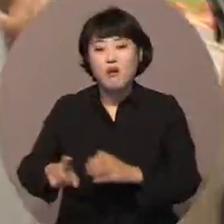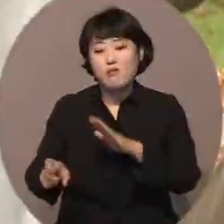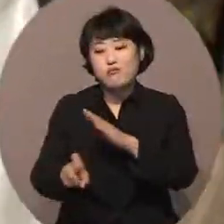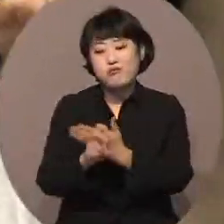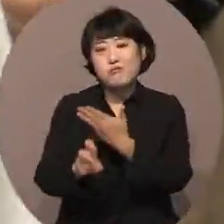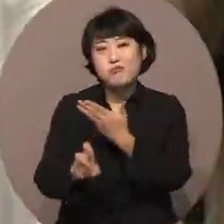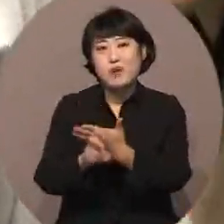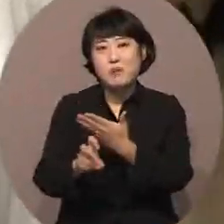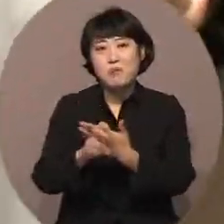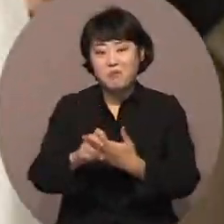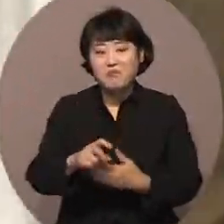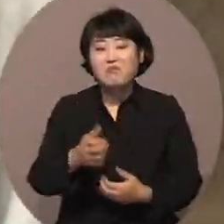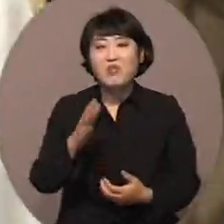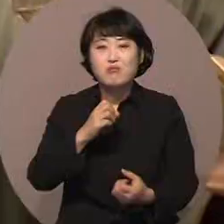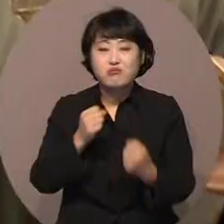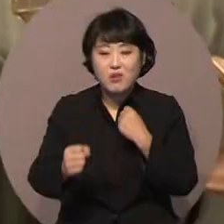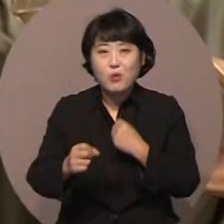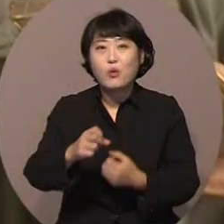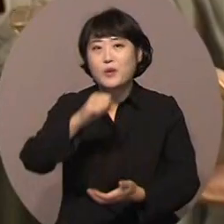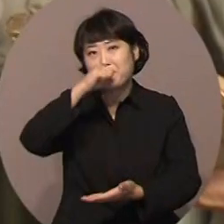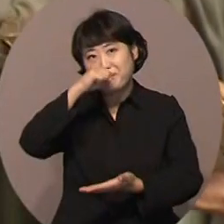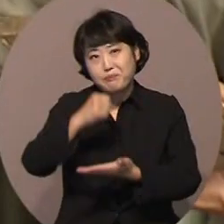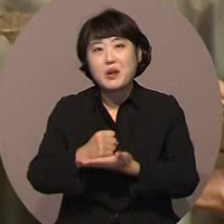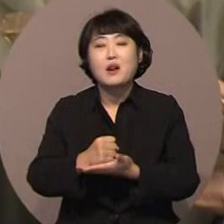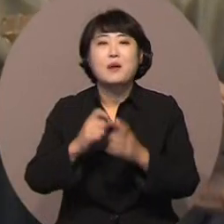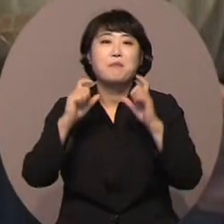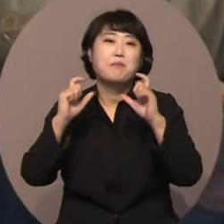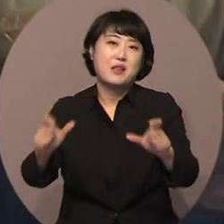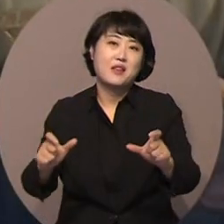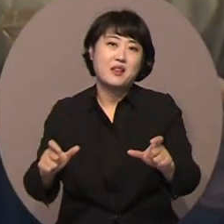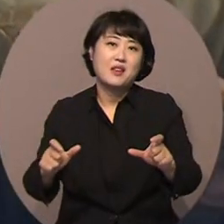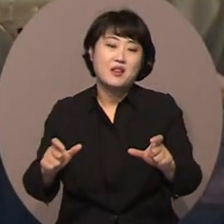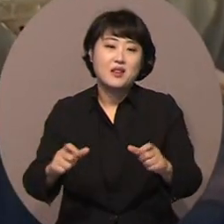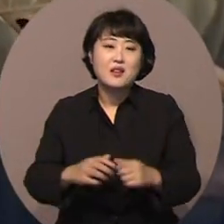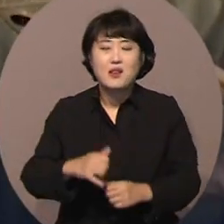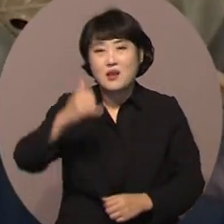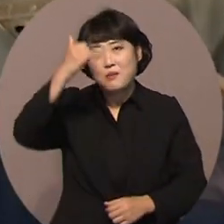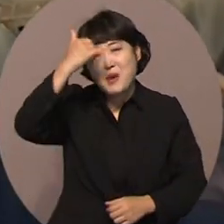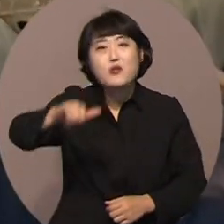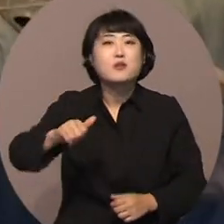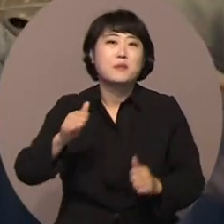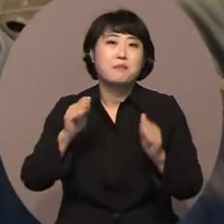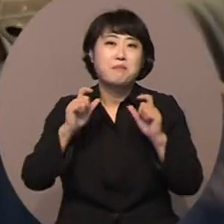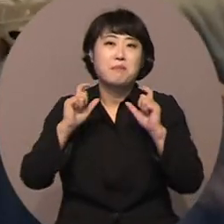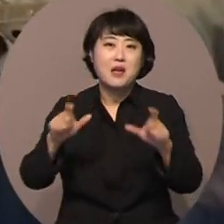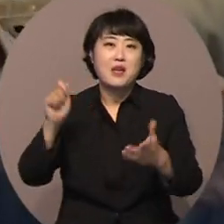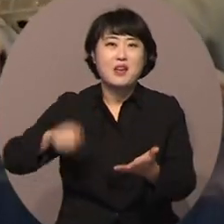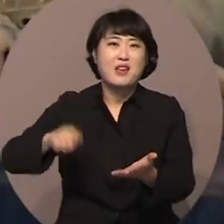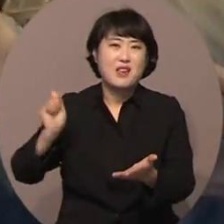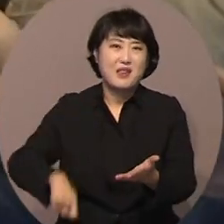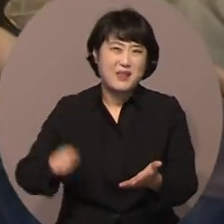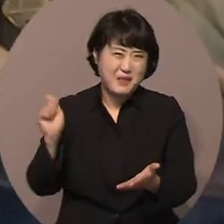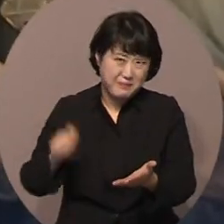강한 유감을 표명했습니다. 패륜적 판결입니다. 우리 대법원은